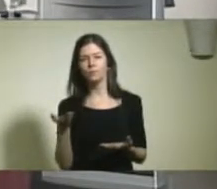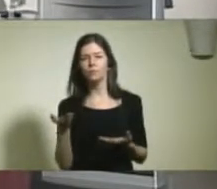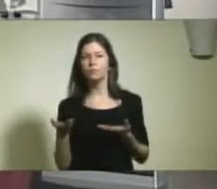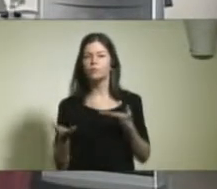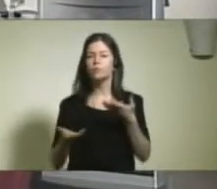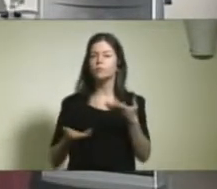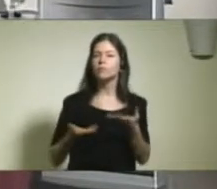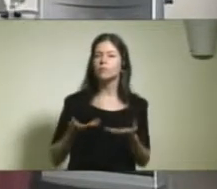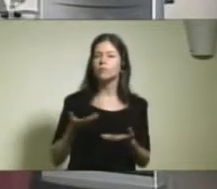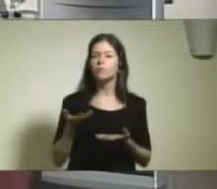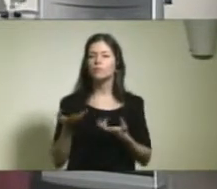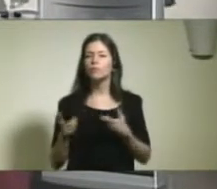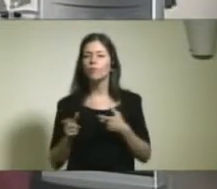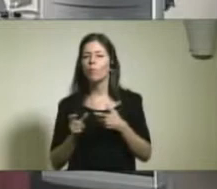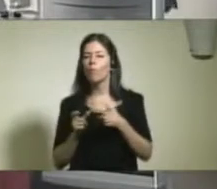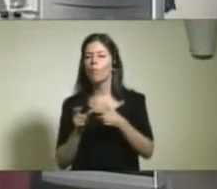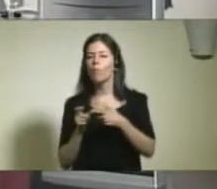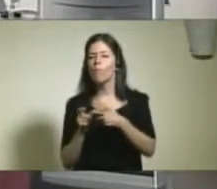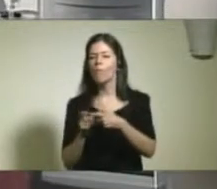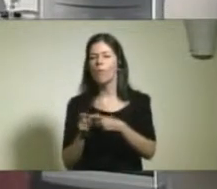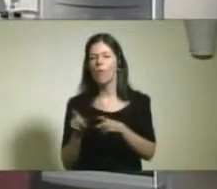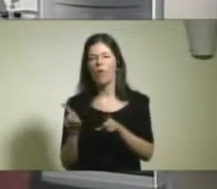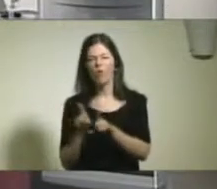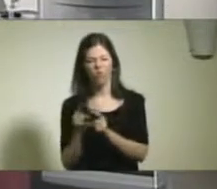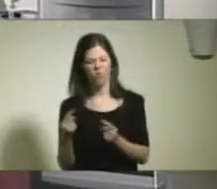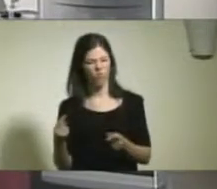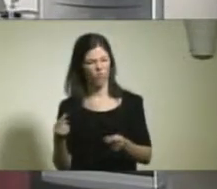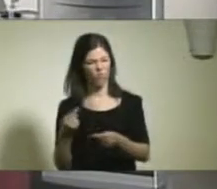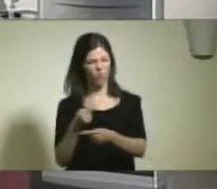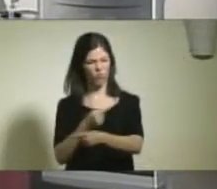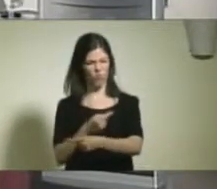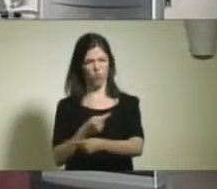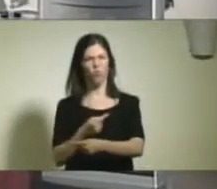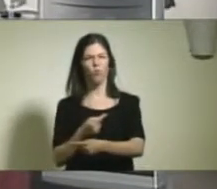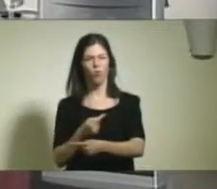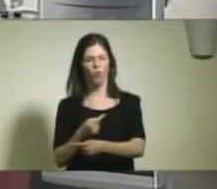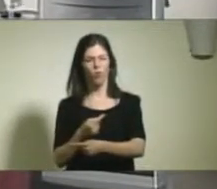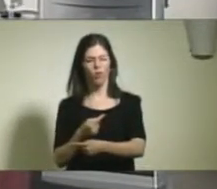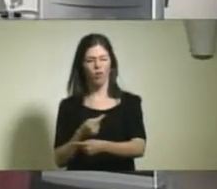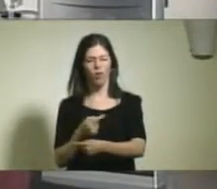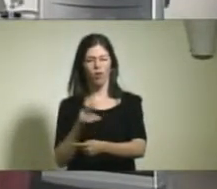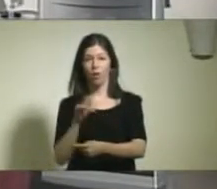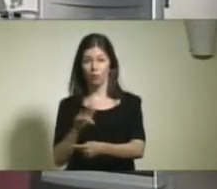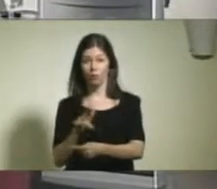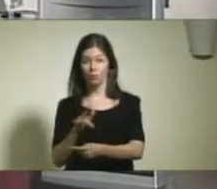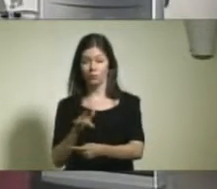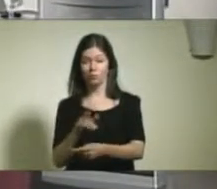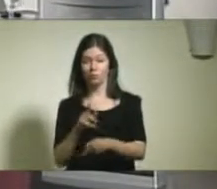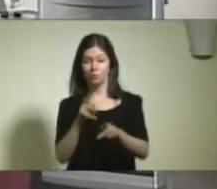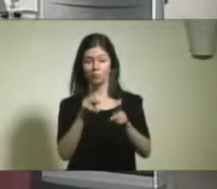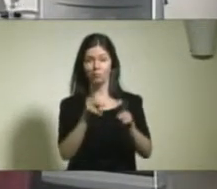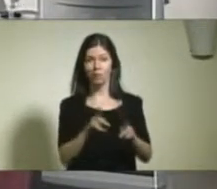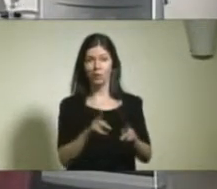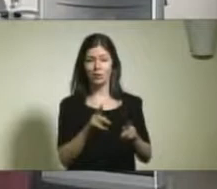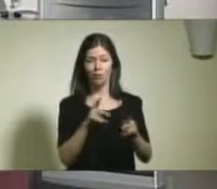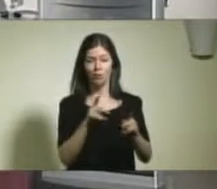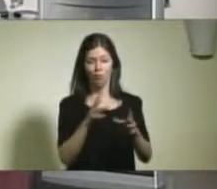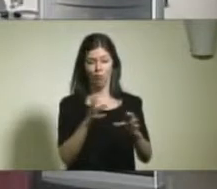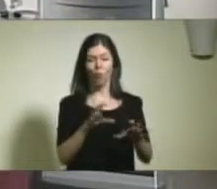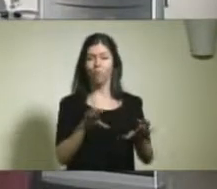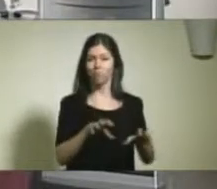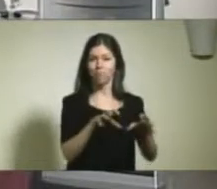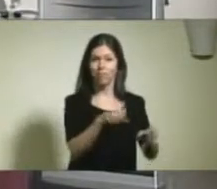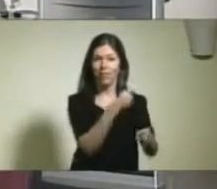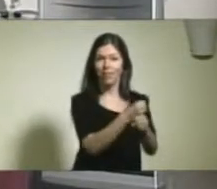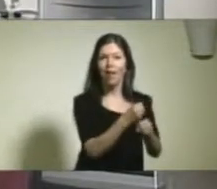je vais utiliser le mot contradiction. Les gens veulent faire le travail au niveau, par exemple, de ce que vous appelez les commerciaux, veulent